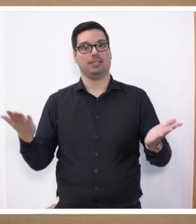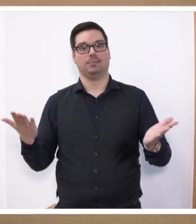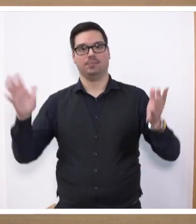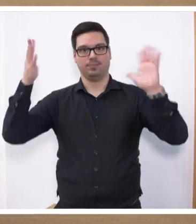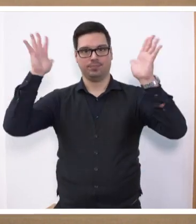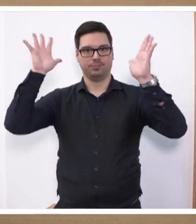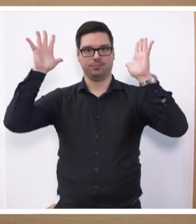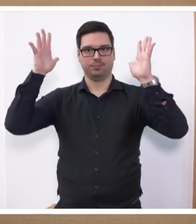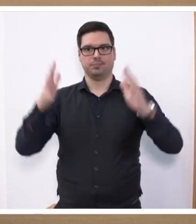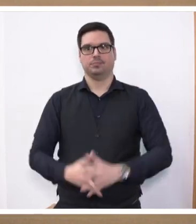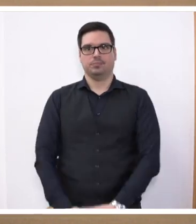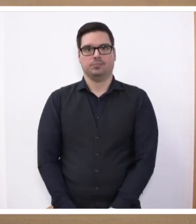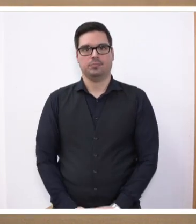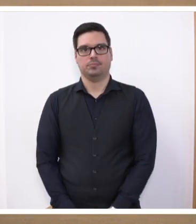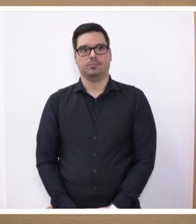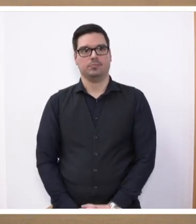Kollegen.